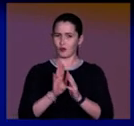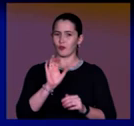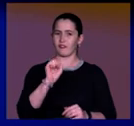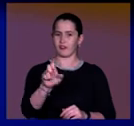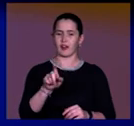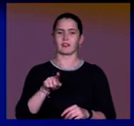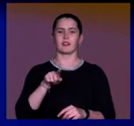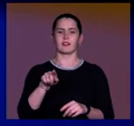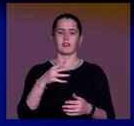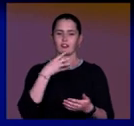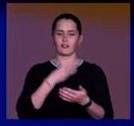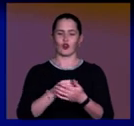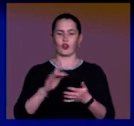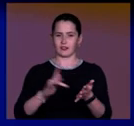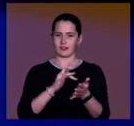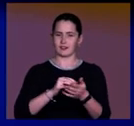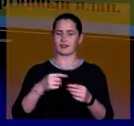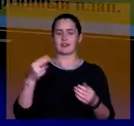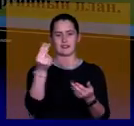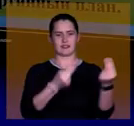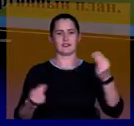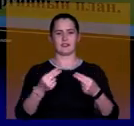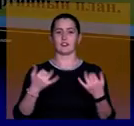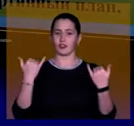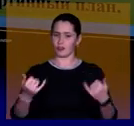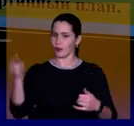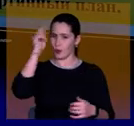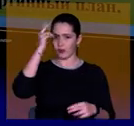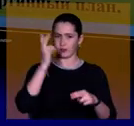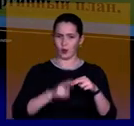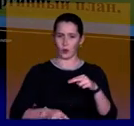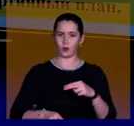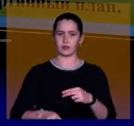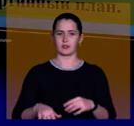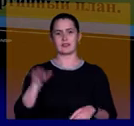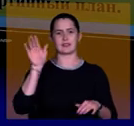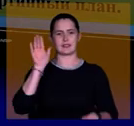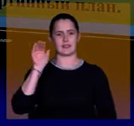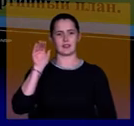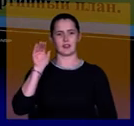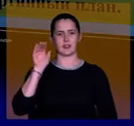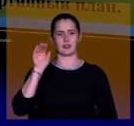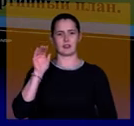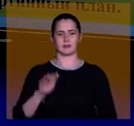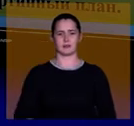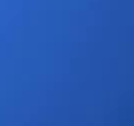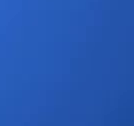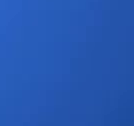нарисовать своей тетради на сегодня урок окончен до они